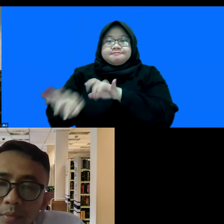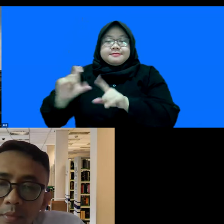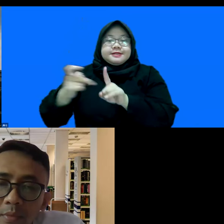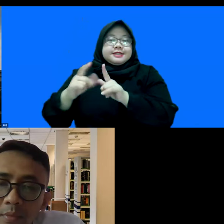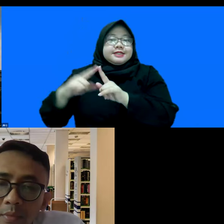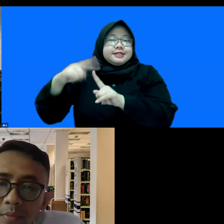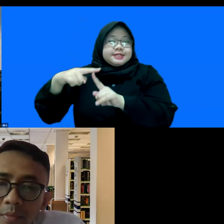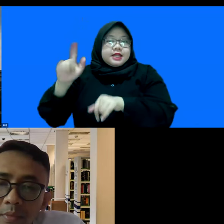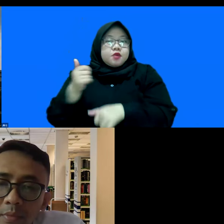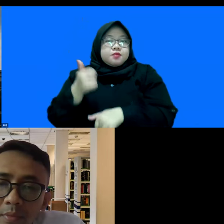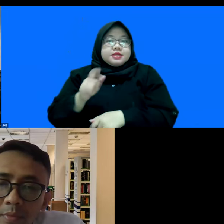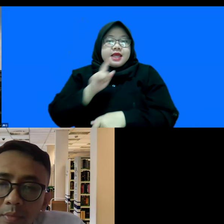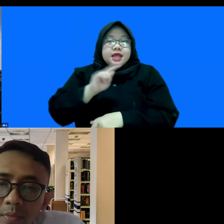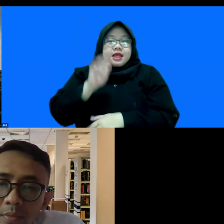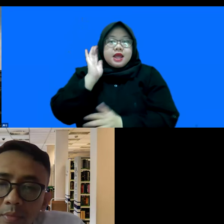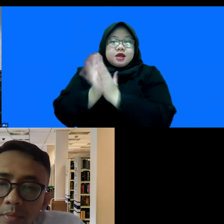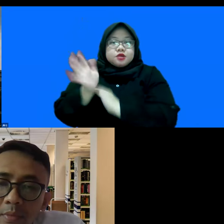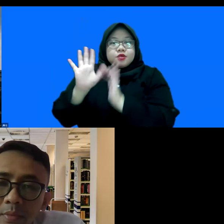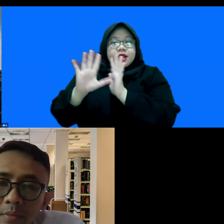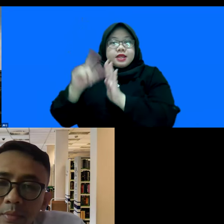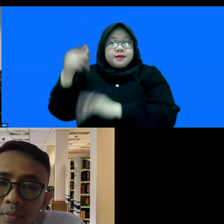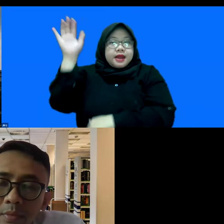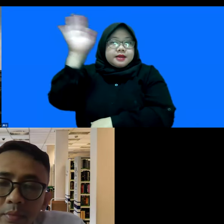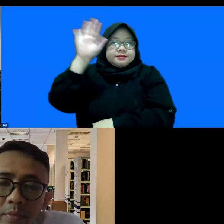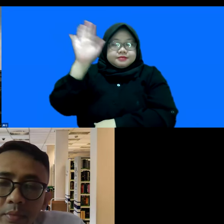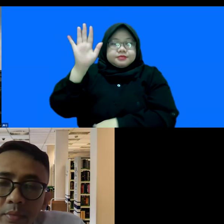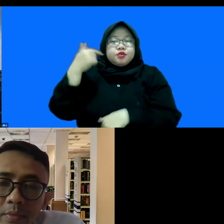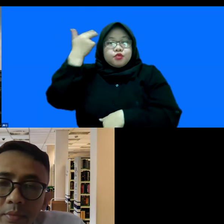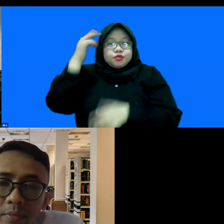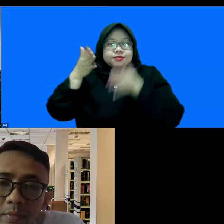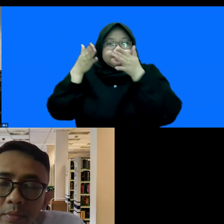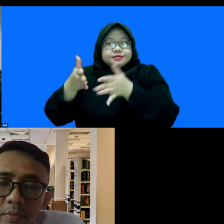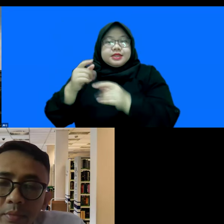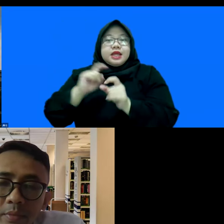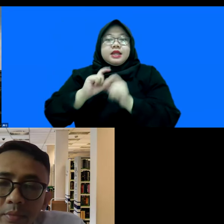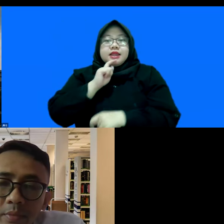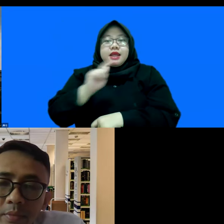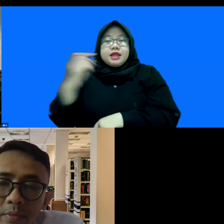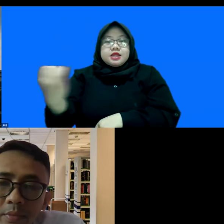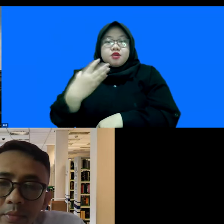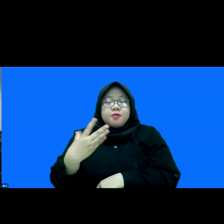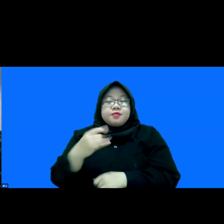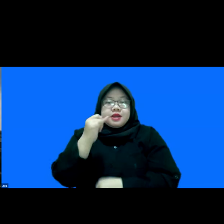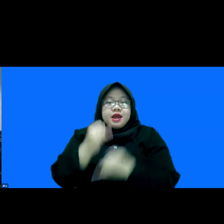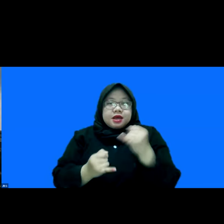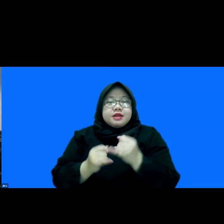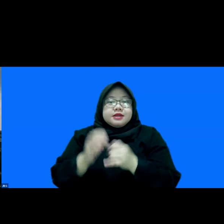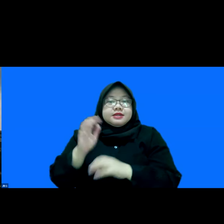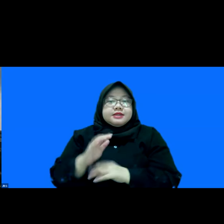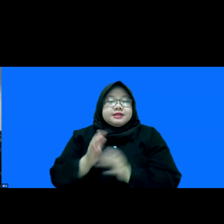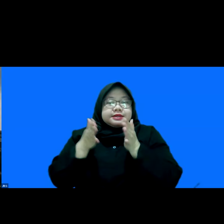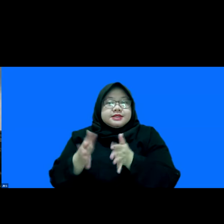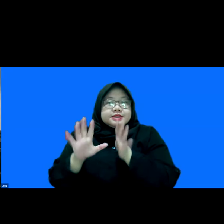dapat bertanya langsung nanti kepada menggunakan fitur raise hand pada sesi tanya jawab di akhir sesi nanti ya.